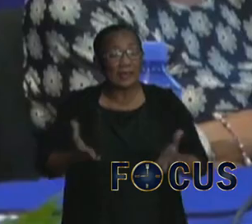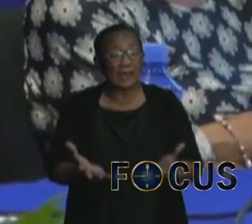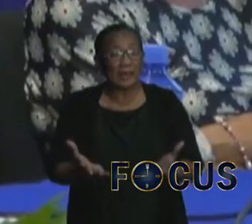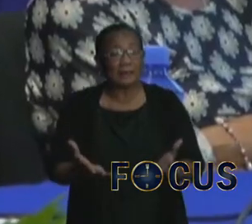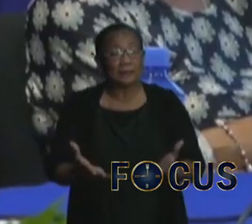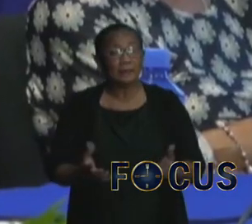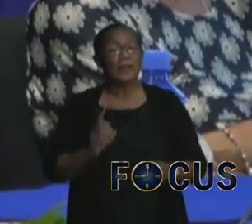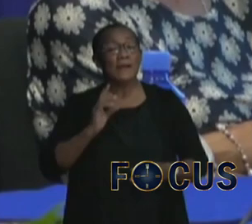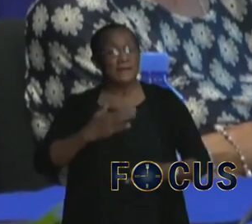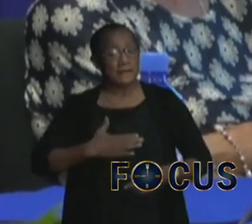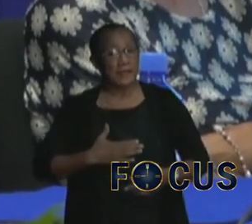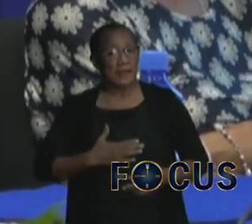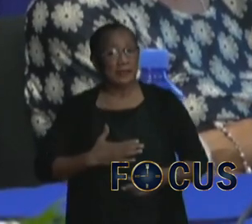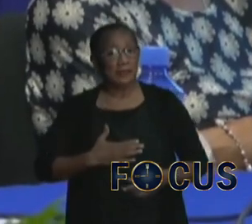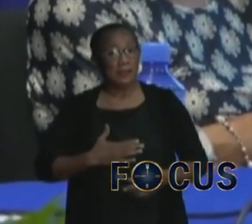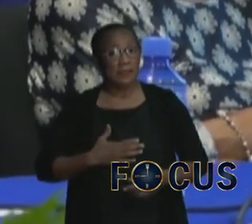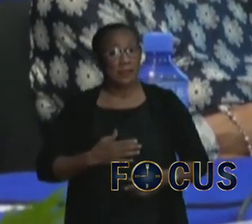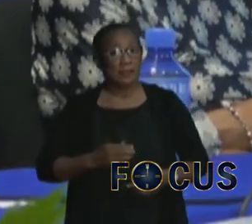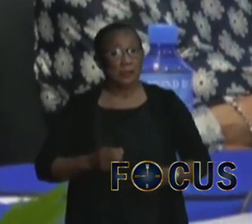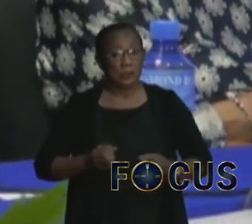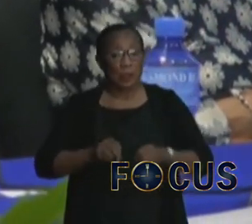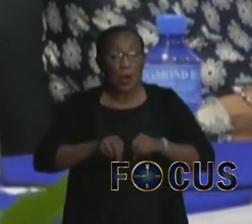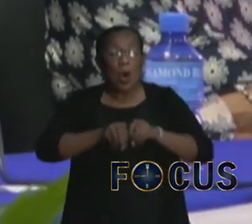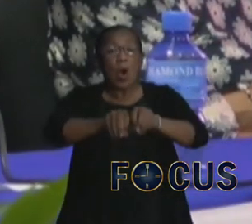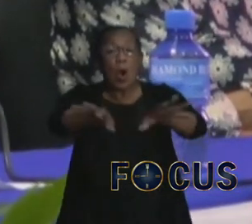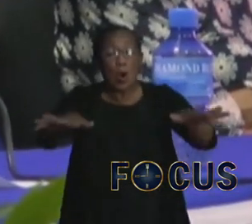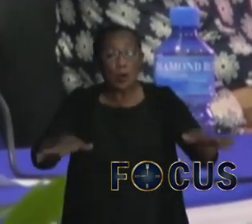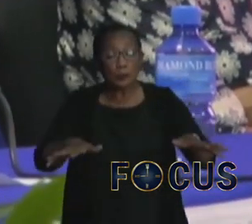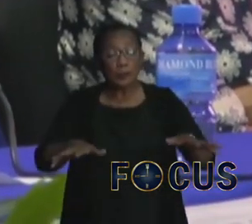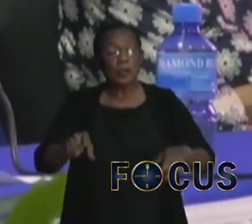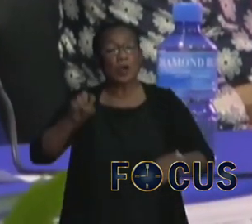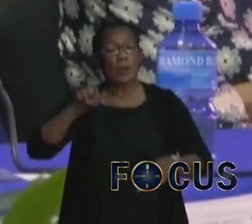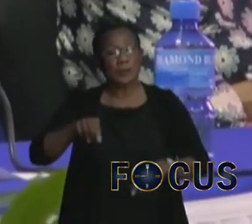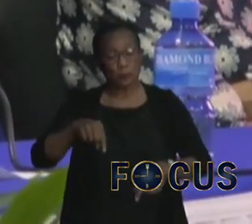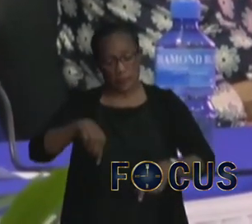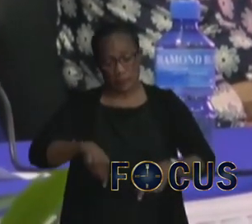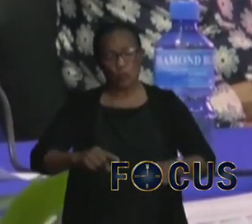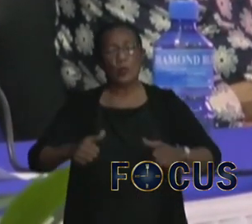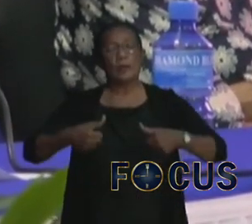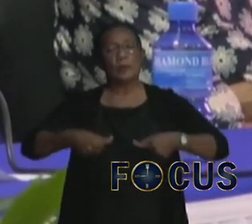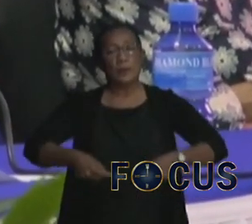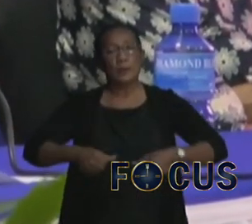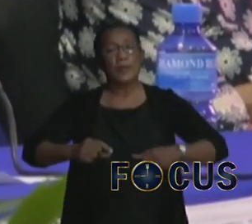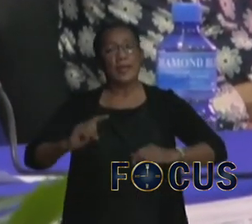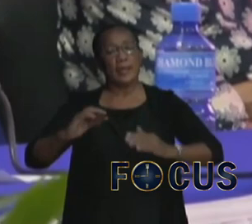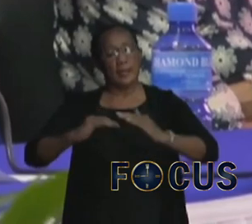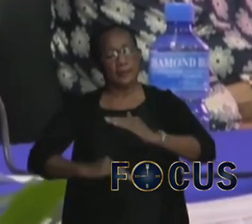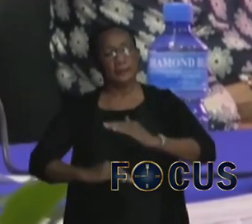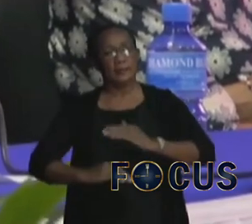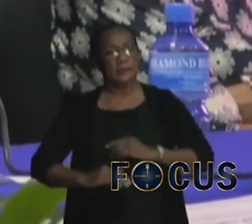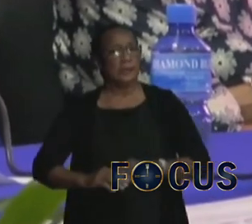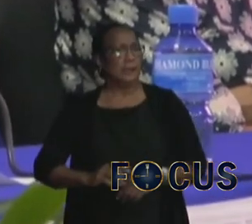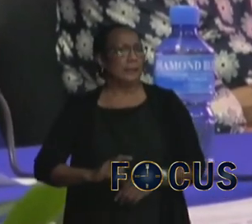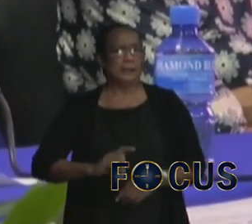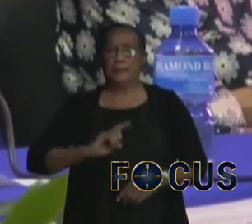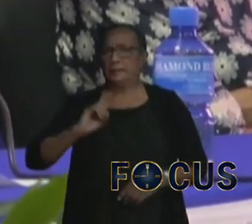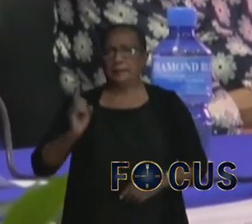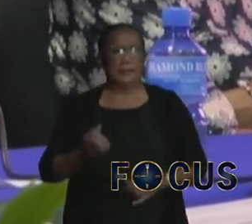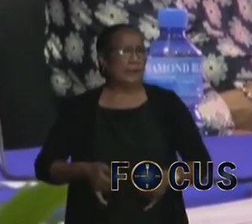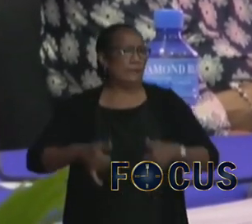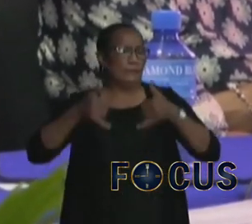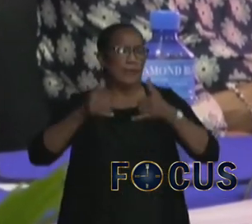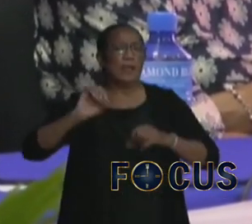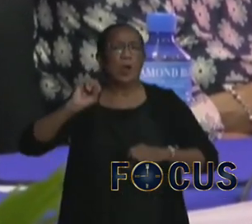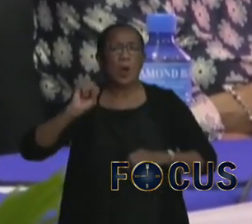aandrijvers van de outbreak, omdat wij dat enigszins willen beperken. Die beperking is niet erg veel, omdat er